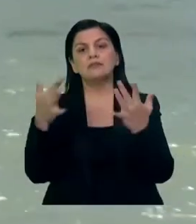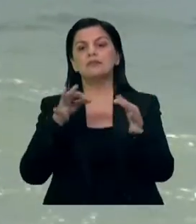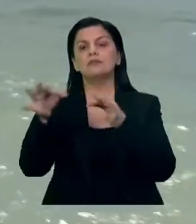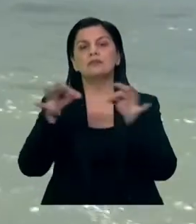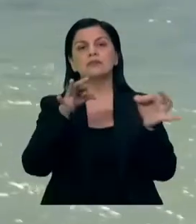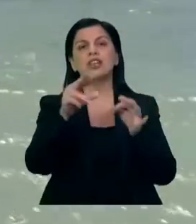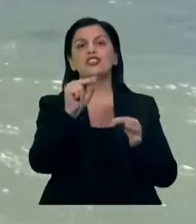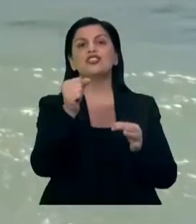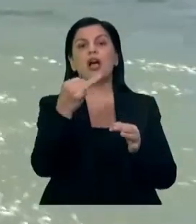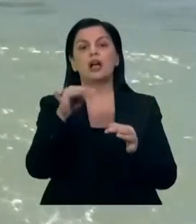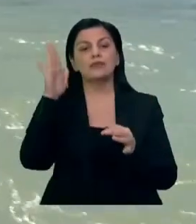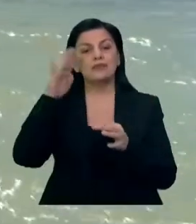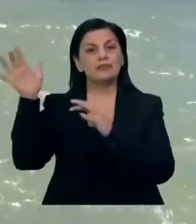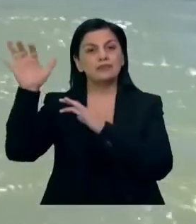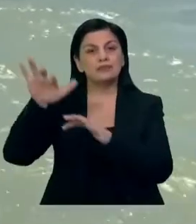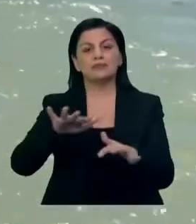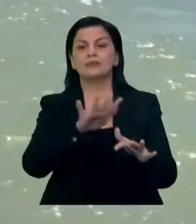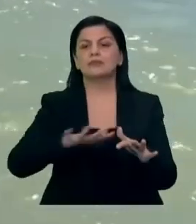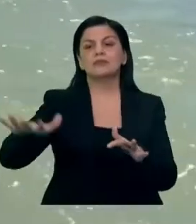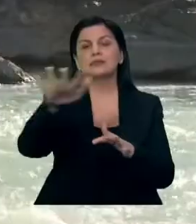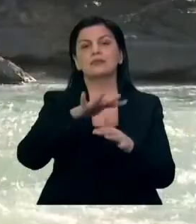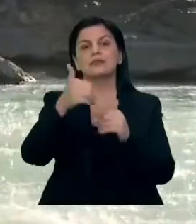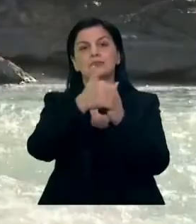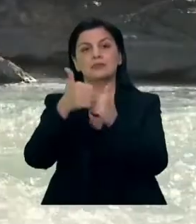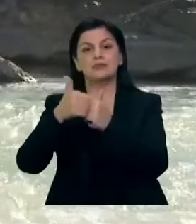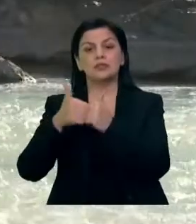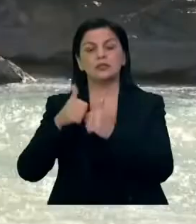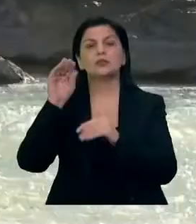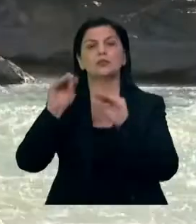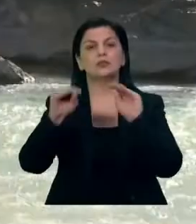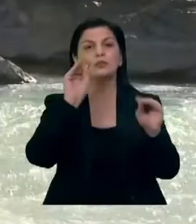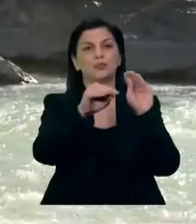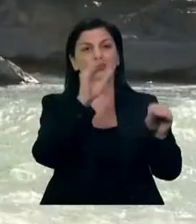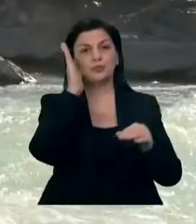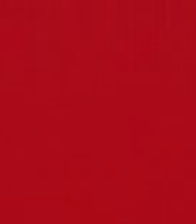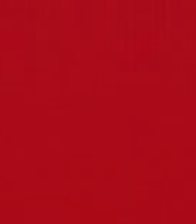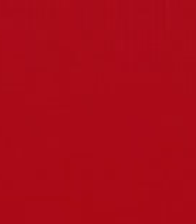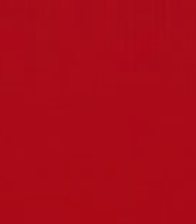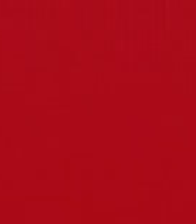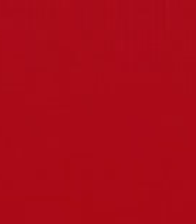Zabux çay, Bərgüşat çay, Oxçu çay, Bəsit çay və Araz çayında quraşdırılacaq.